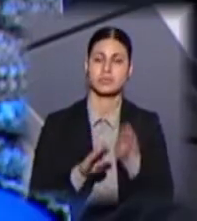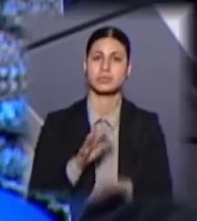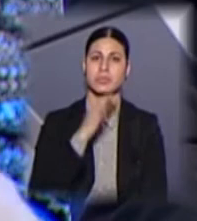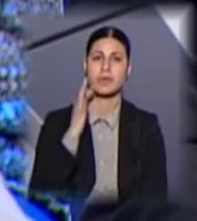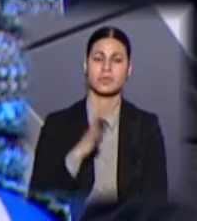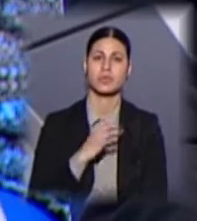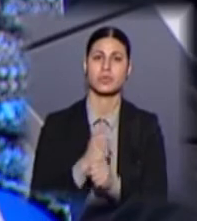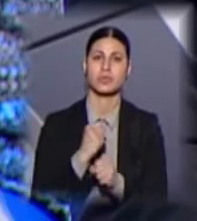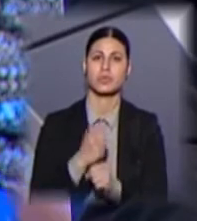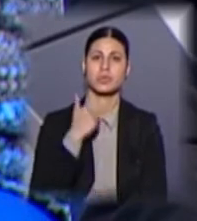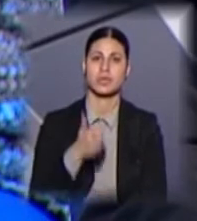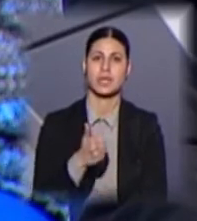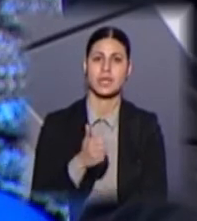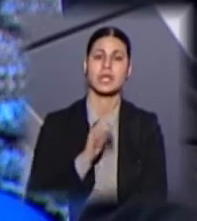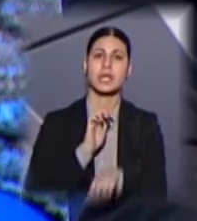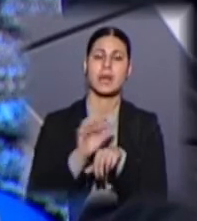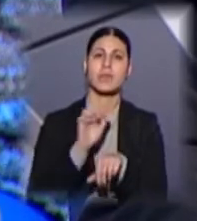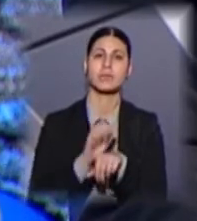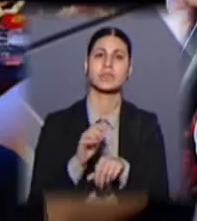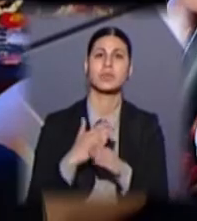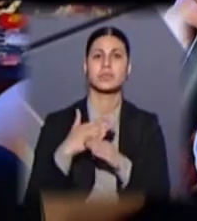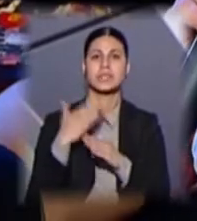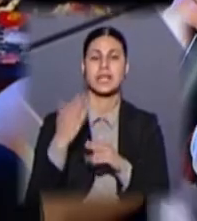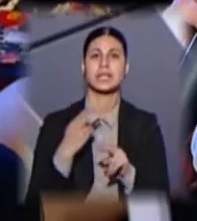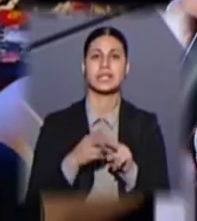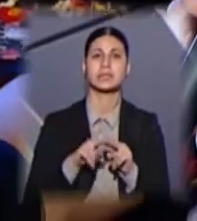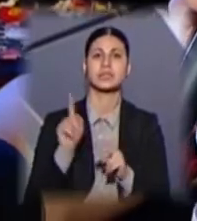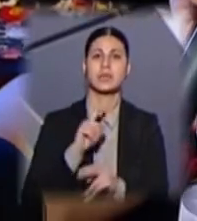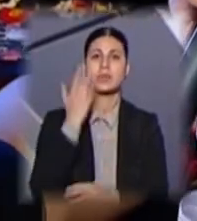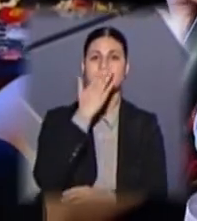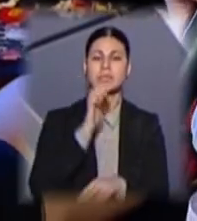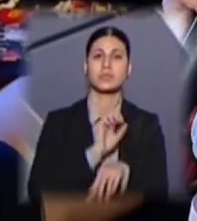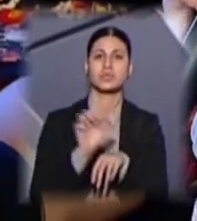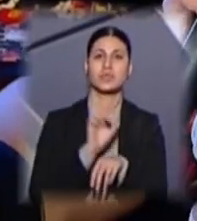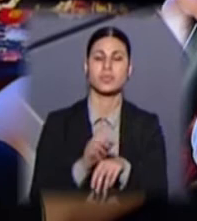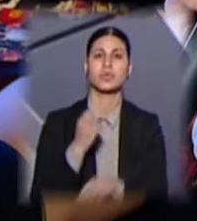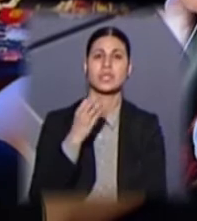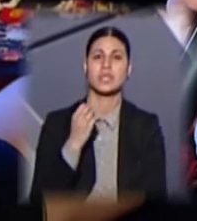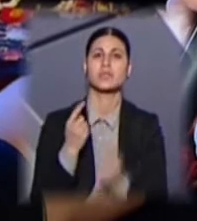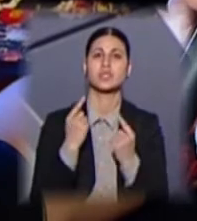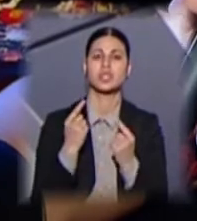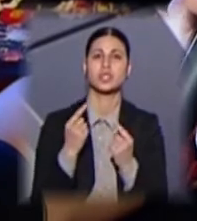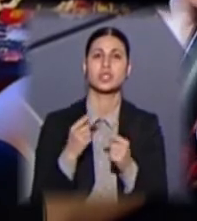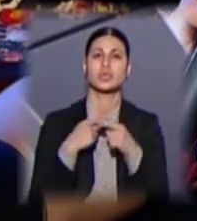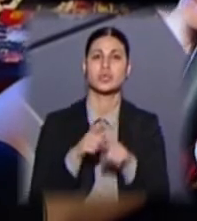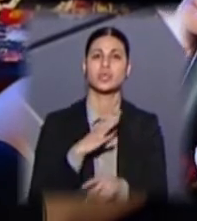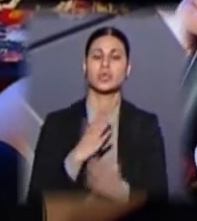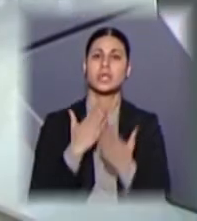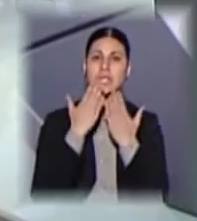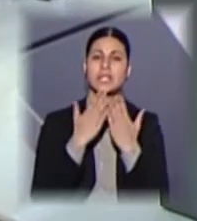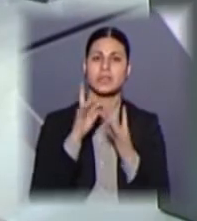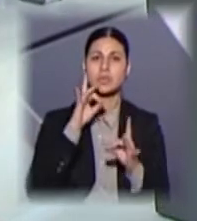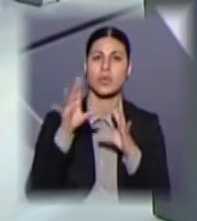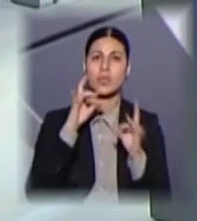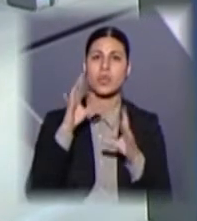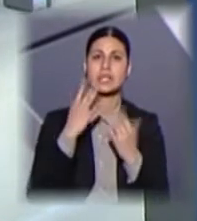იყო. გამომცემლობებს გარდა იმისა, რომ წიგნებს უშვებდნენ, გარდა ამისა ძალიან დიდი ფუნქცია ჰქონდათ, როგორც არის კითხვის